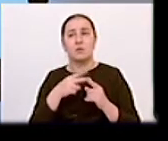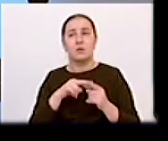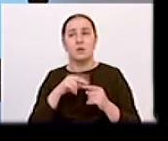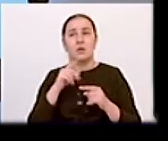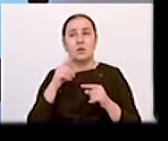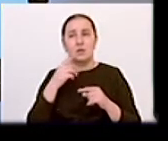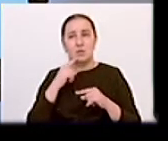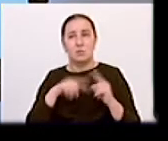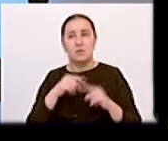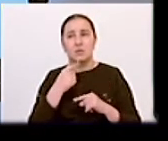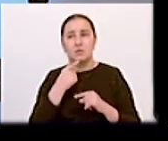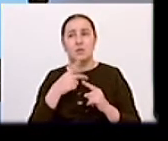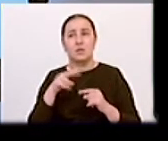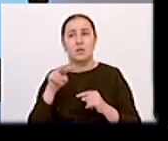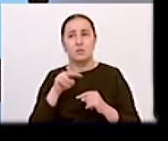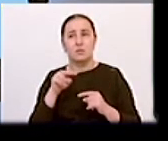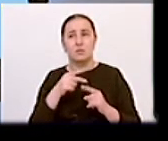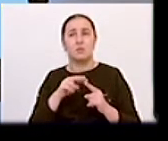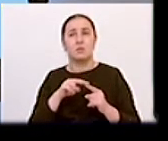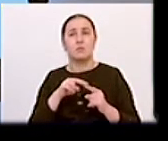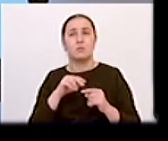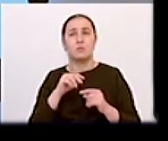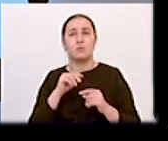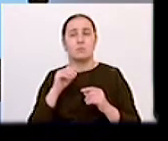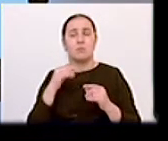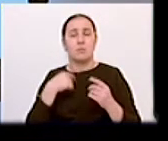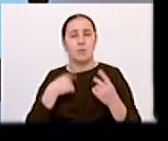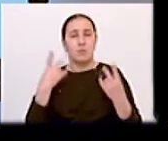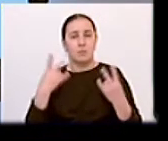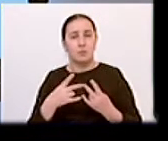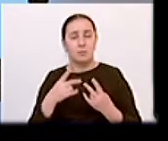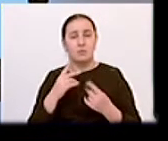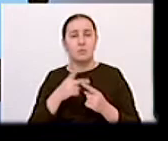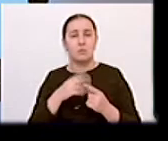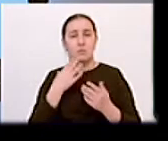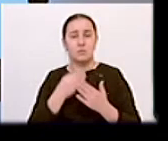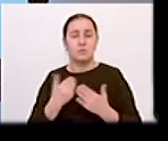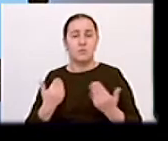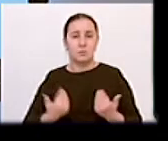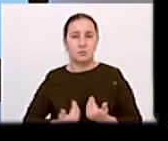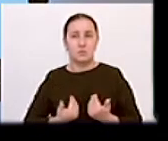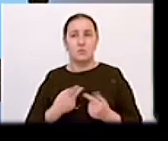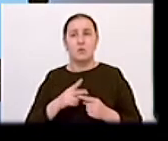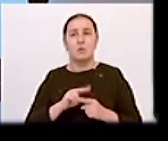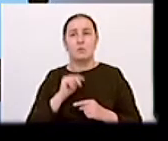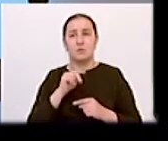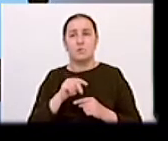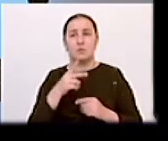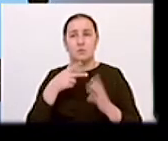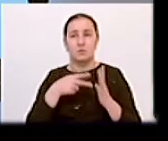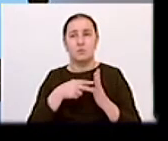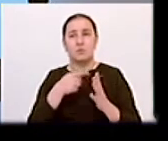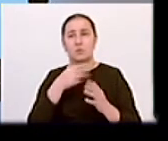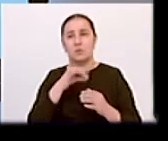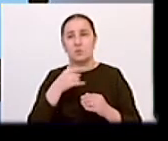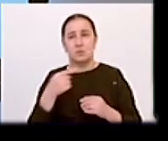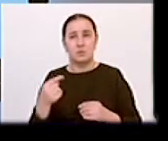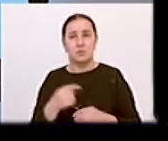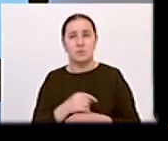Родной язык, литература, математика понадобятся нам в жизни. И двоеточие, и тире.